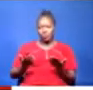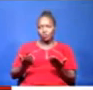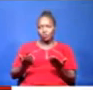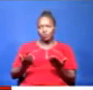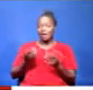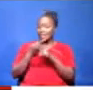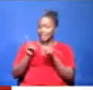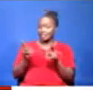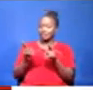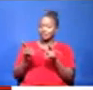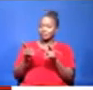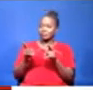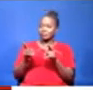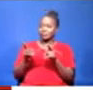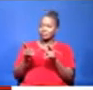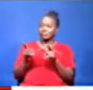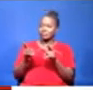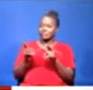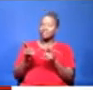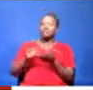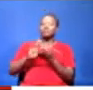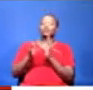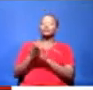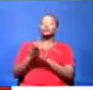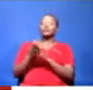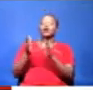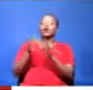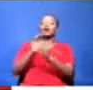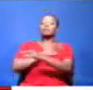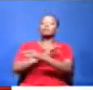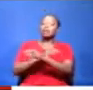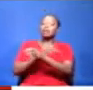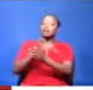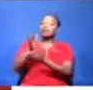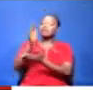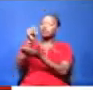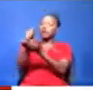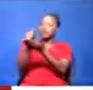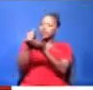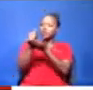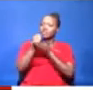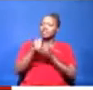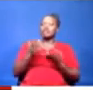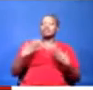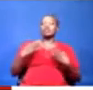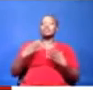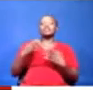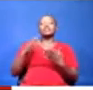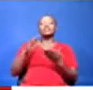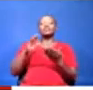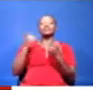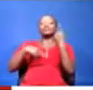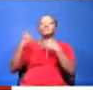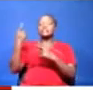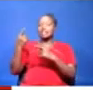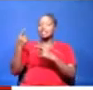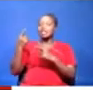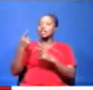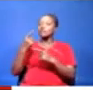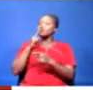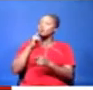Lakini tukichukua mamlaka, na Mungu atusaidie na wananchi tuchukue, tumepeana